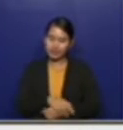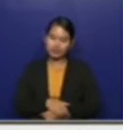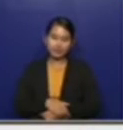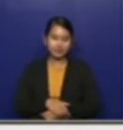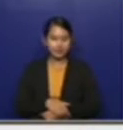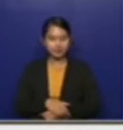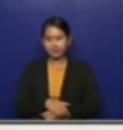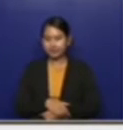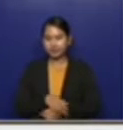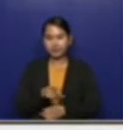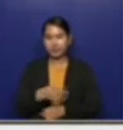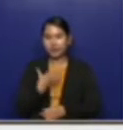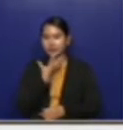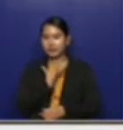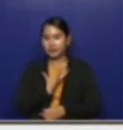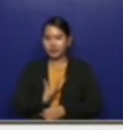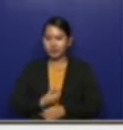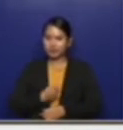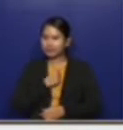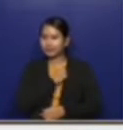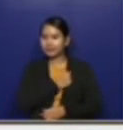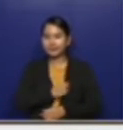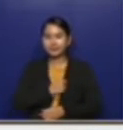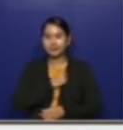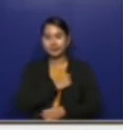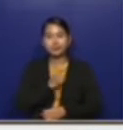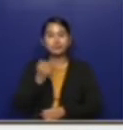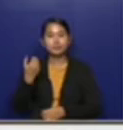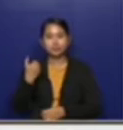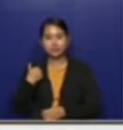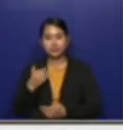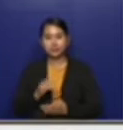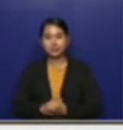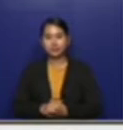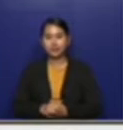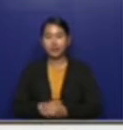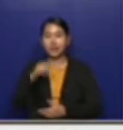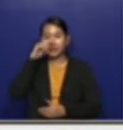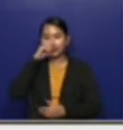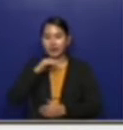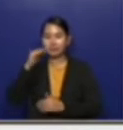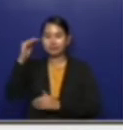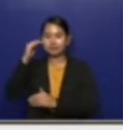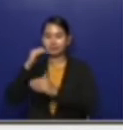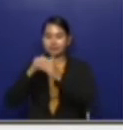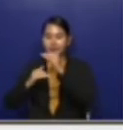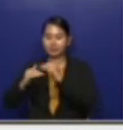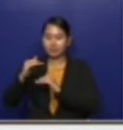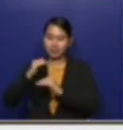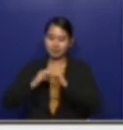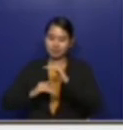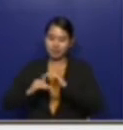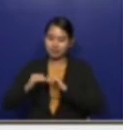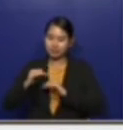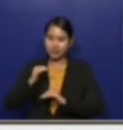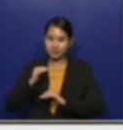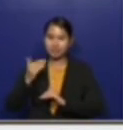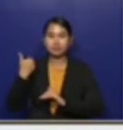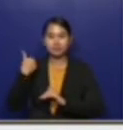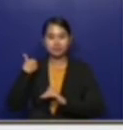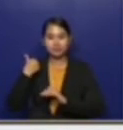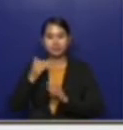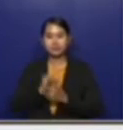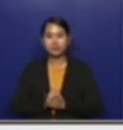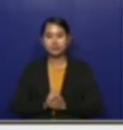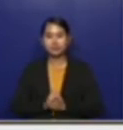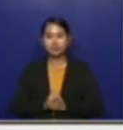จะเป็นที่น่าเศร้าสะเทือนใจบ้านเมืองจะถอยหลังเข้าคลองบอบช้ำกว่าจ